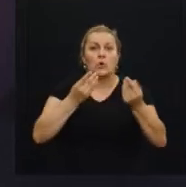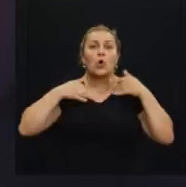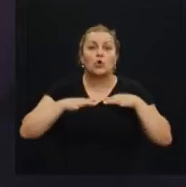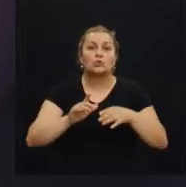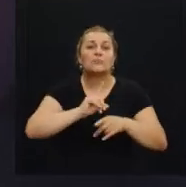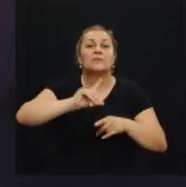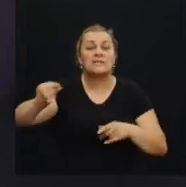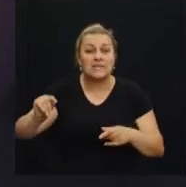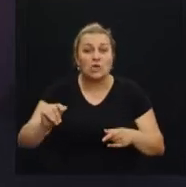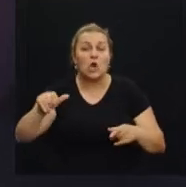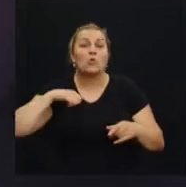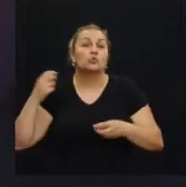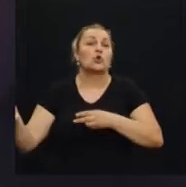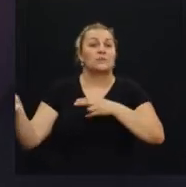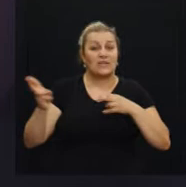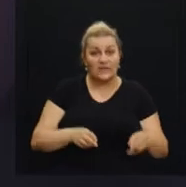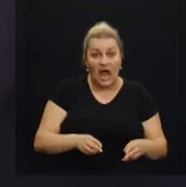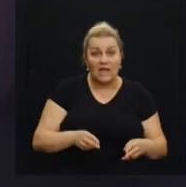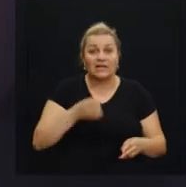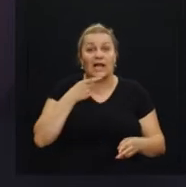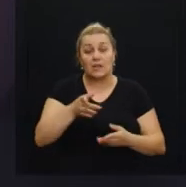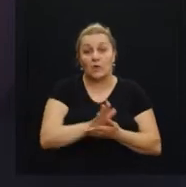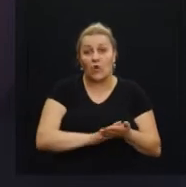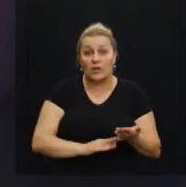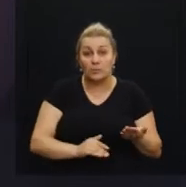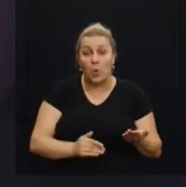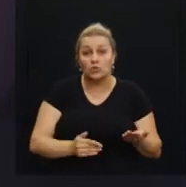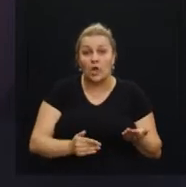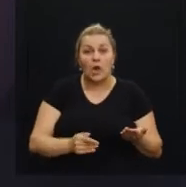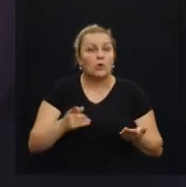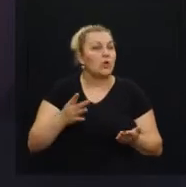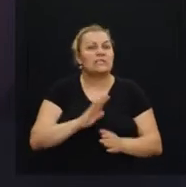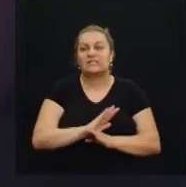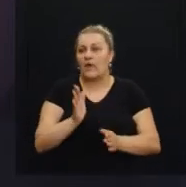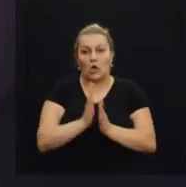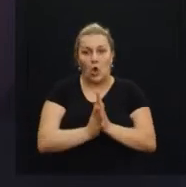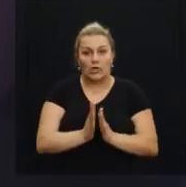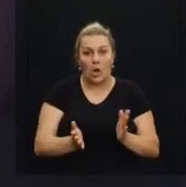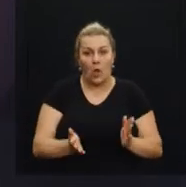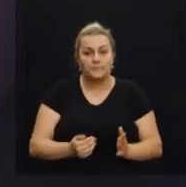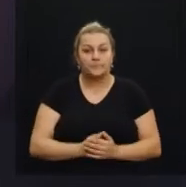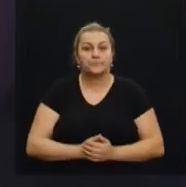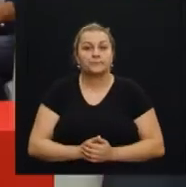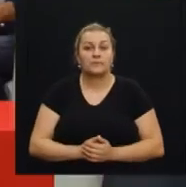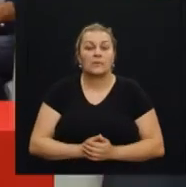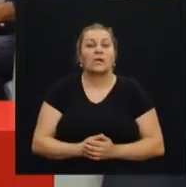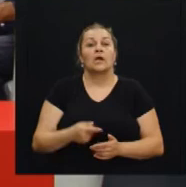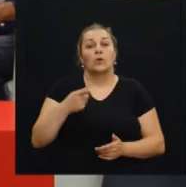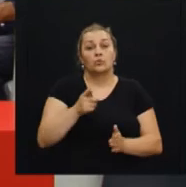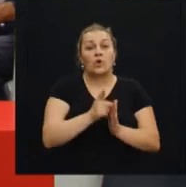izišlo, ujutru bi se vratili, jer kad bi to krenilo, to je gorilo sve. Tad je